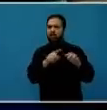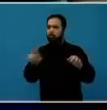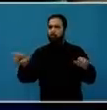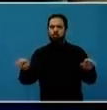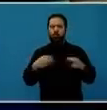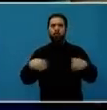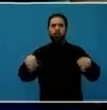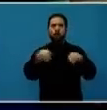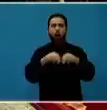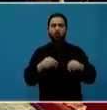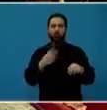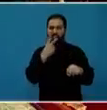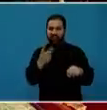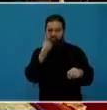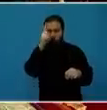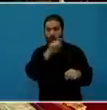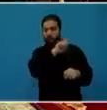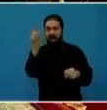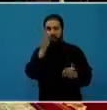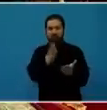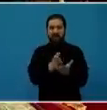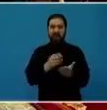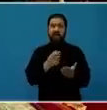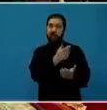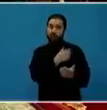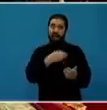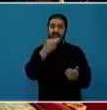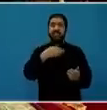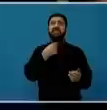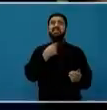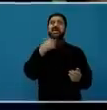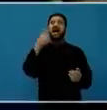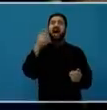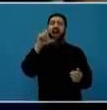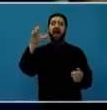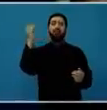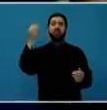spus, ar dori să strige la Dumnezeu pentru acea nedreptate. Dar